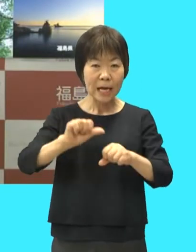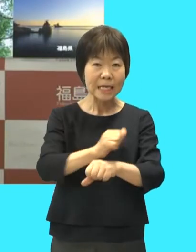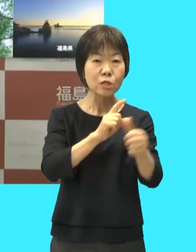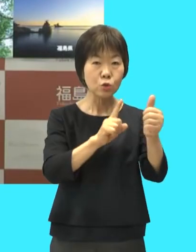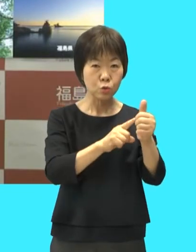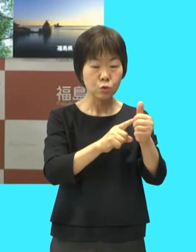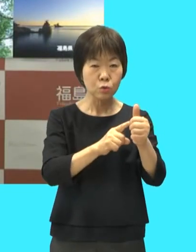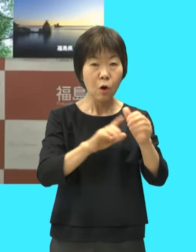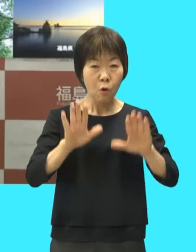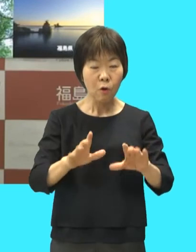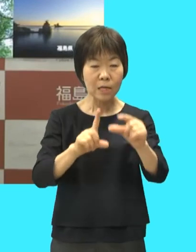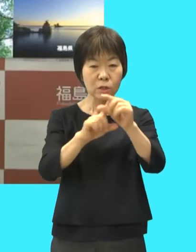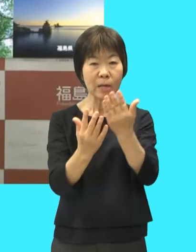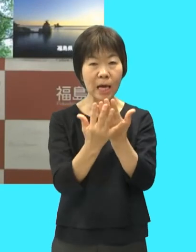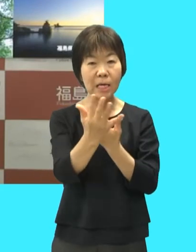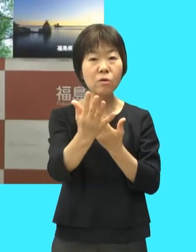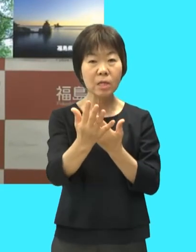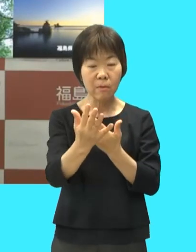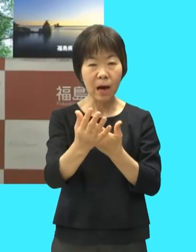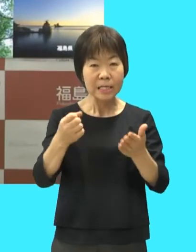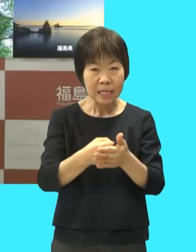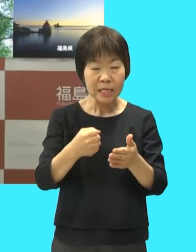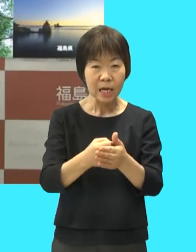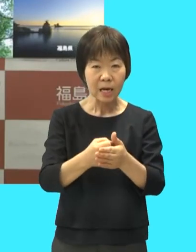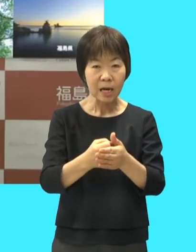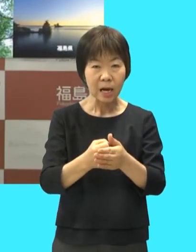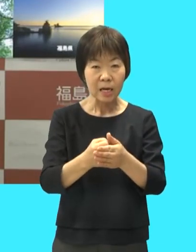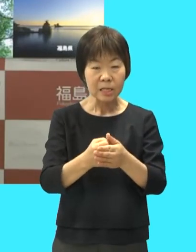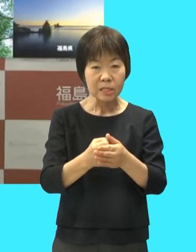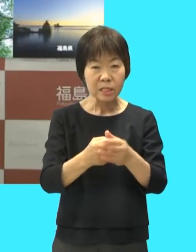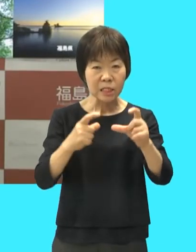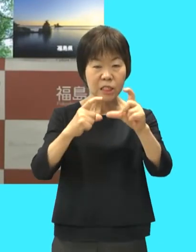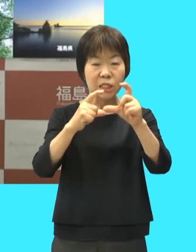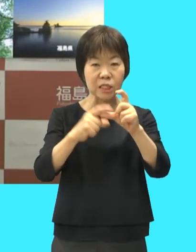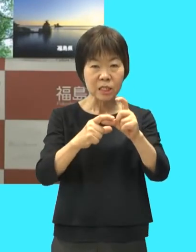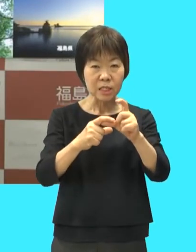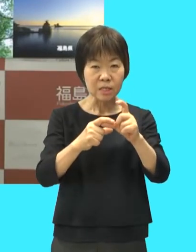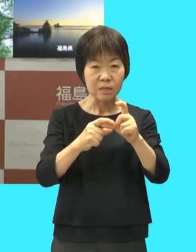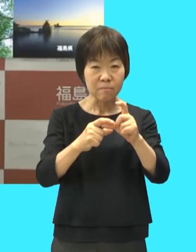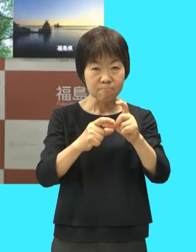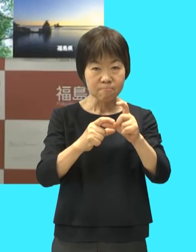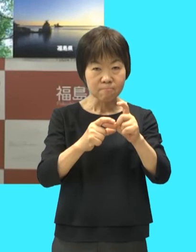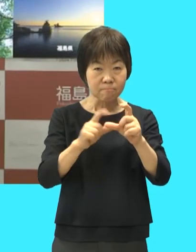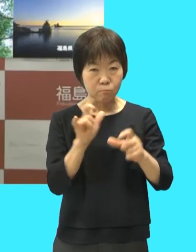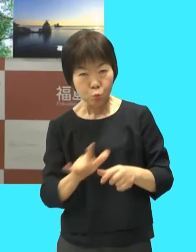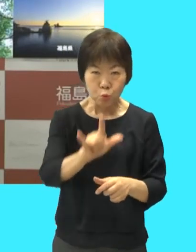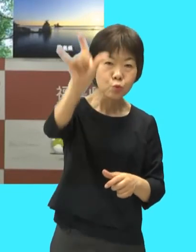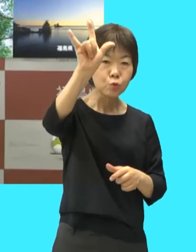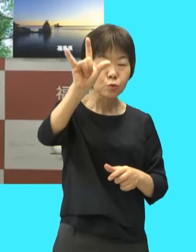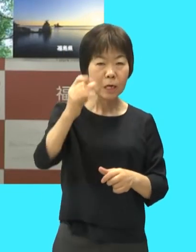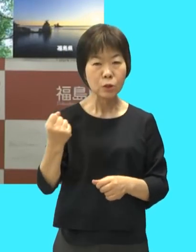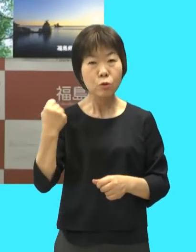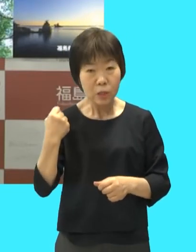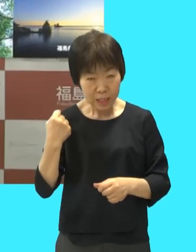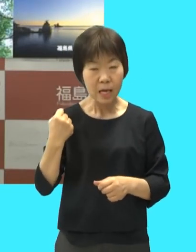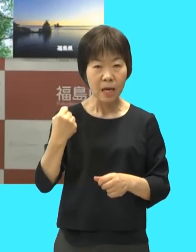ては残念ながら、G が強くなりすぎて、結果残せなかったという残念